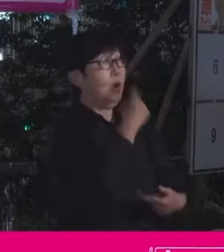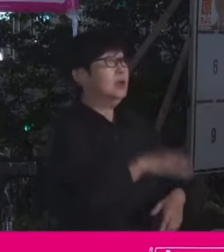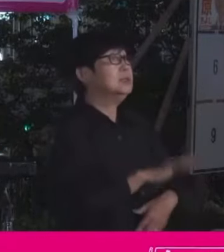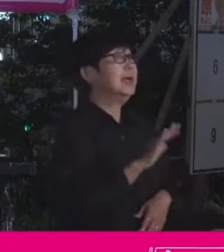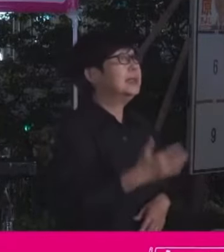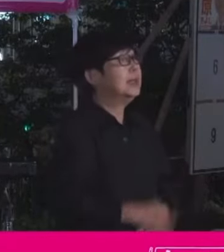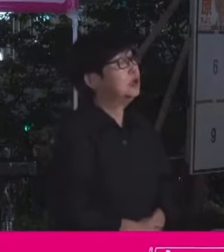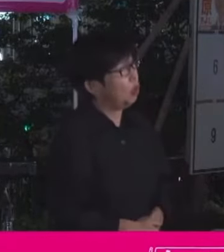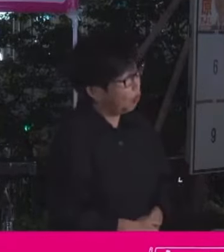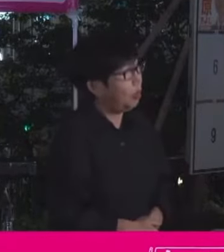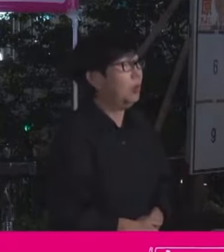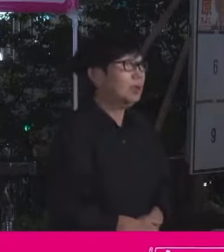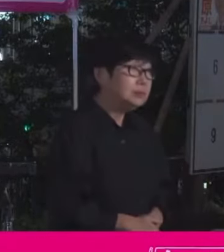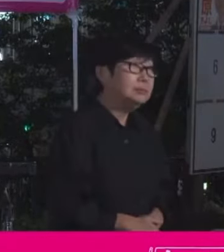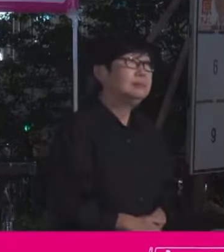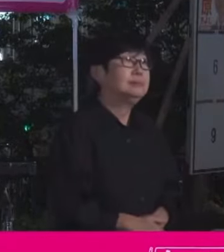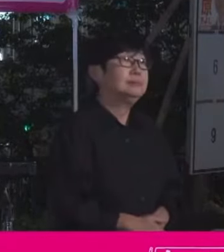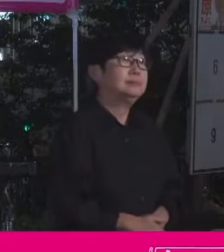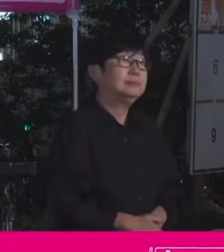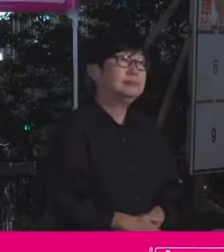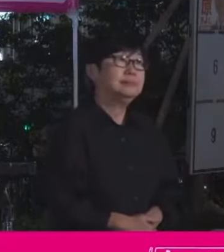なんて言うんでしょうね、